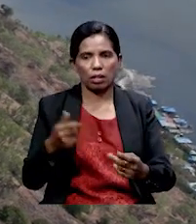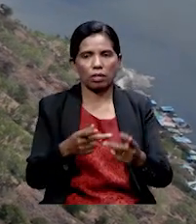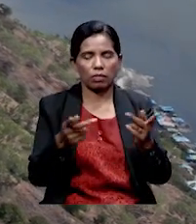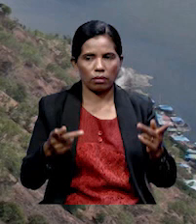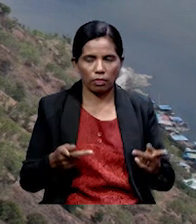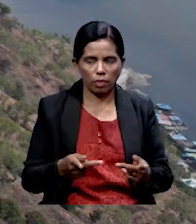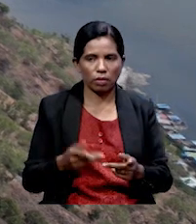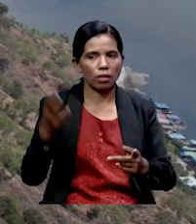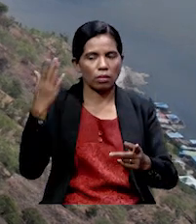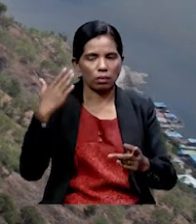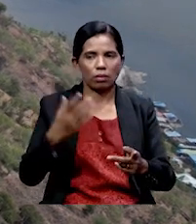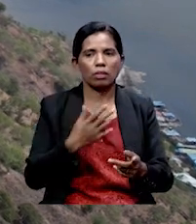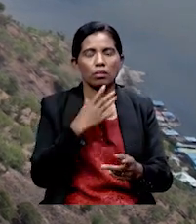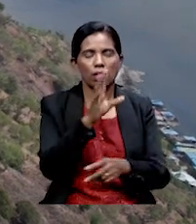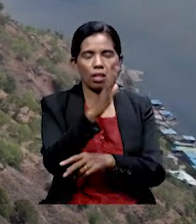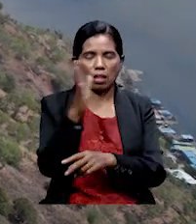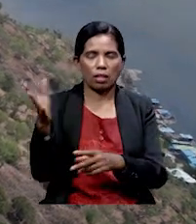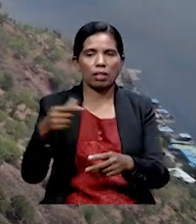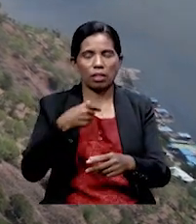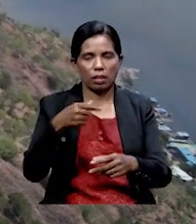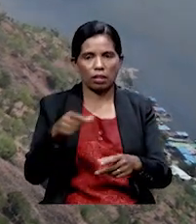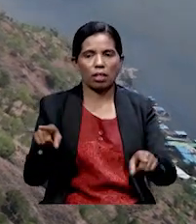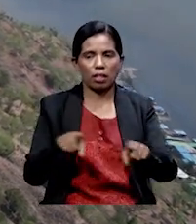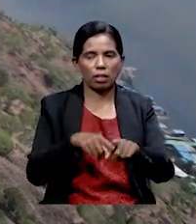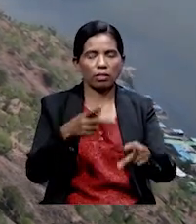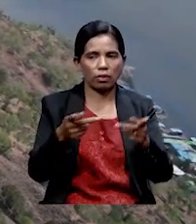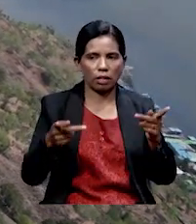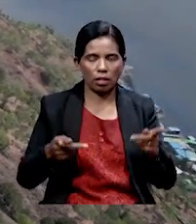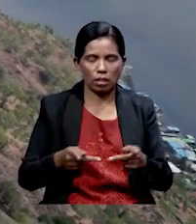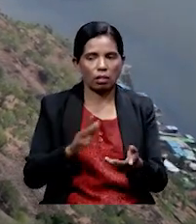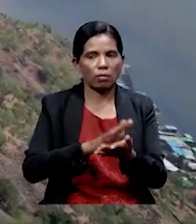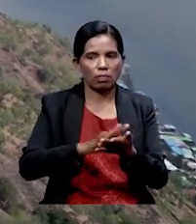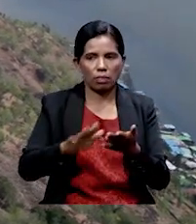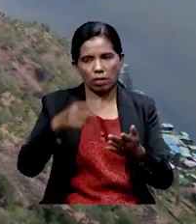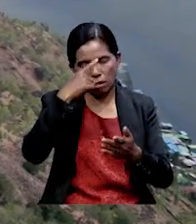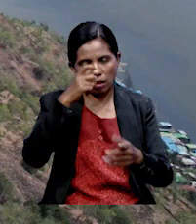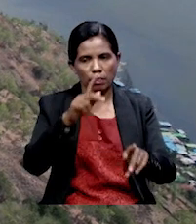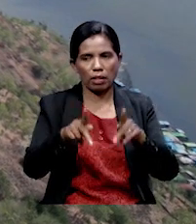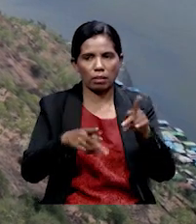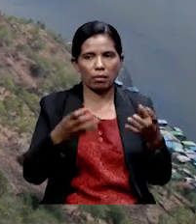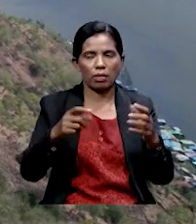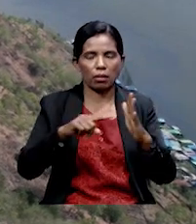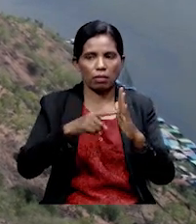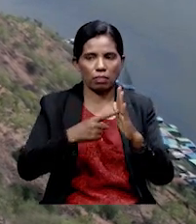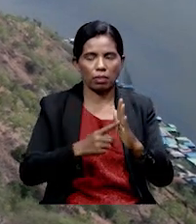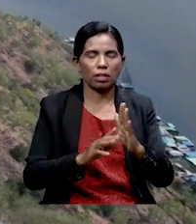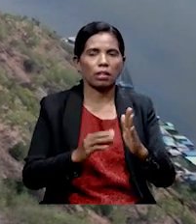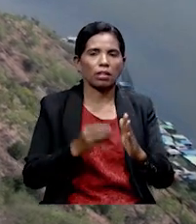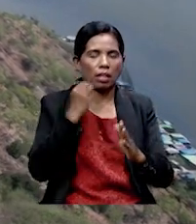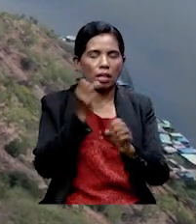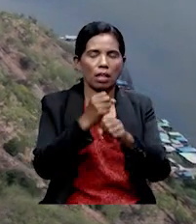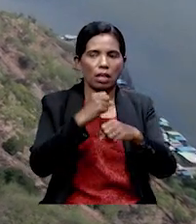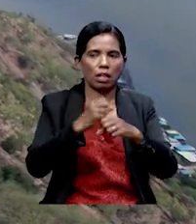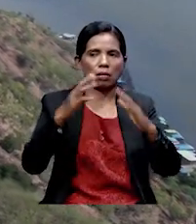protezido nebe uluk matak huai hori sira, sai fale fatin nebe marang no mosh, tamba komunidade balong komesa hela sai ba bebeik ia